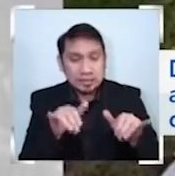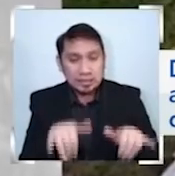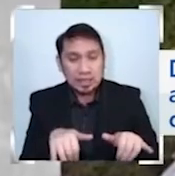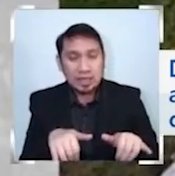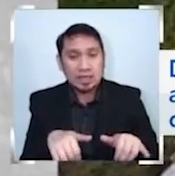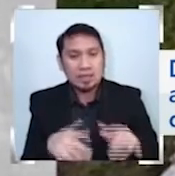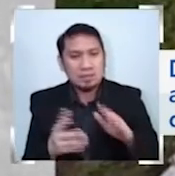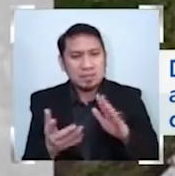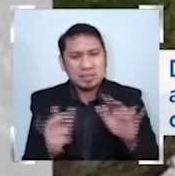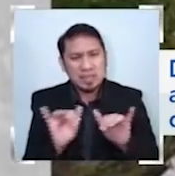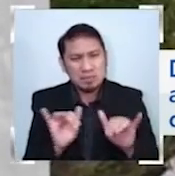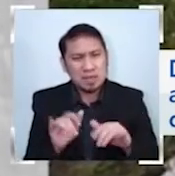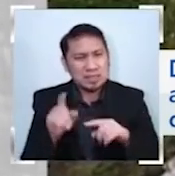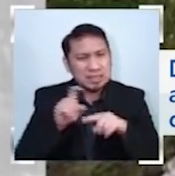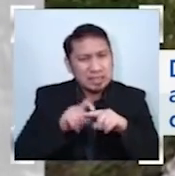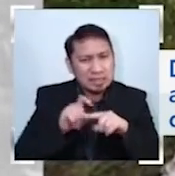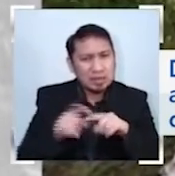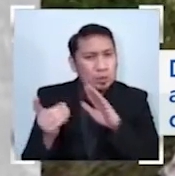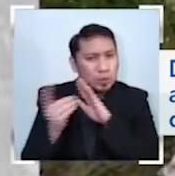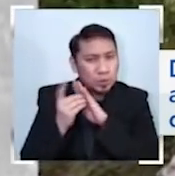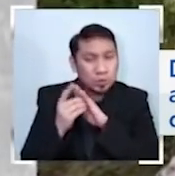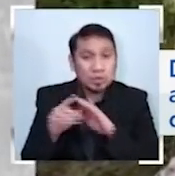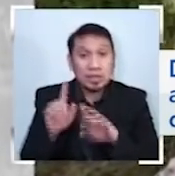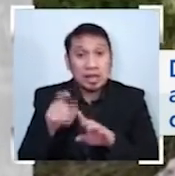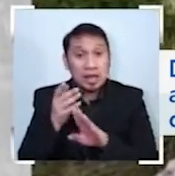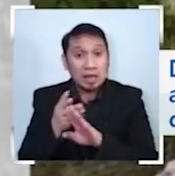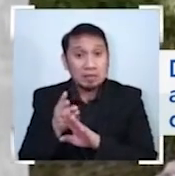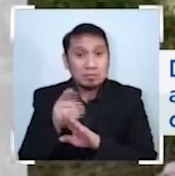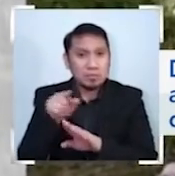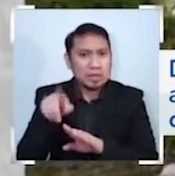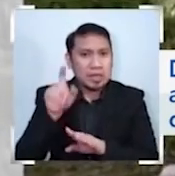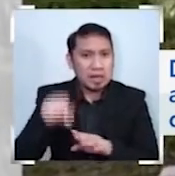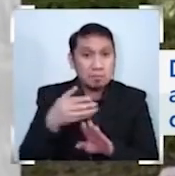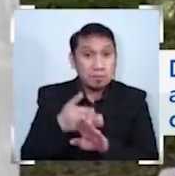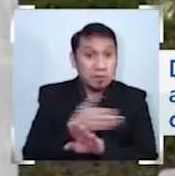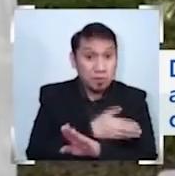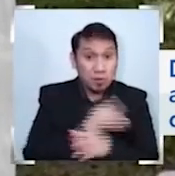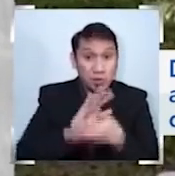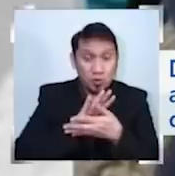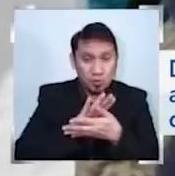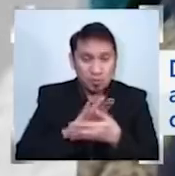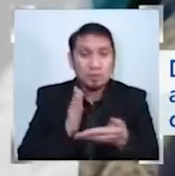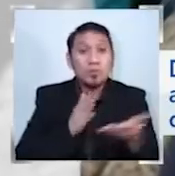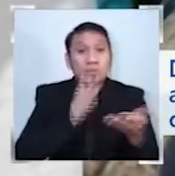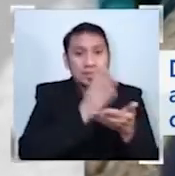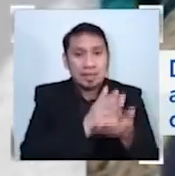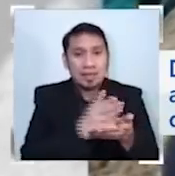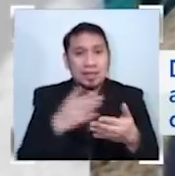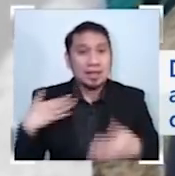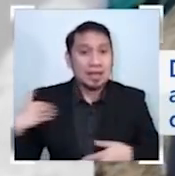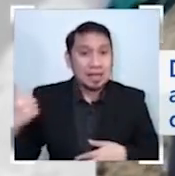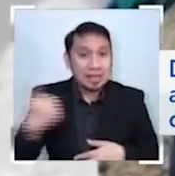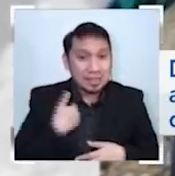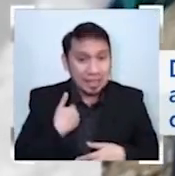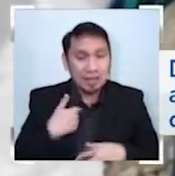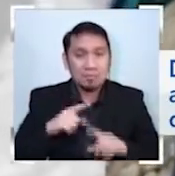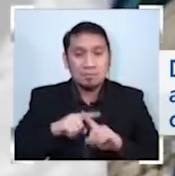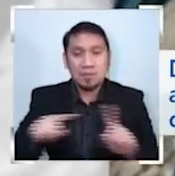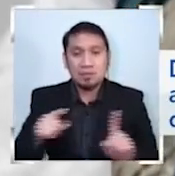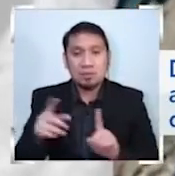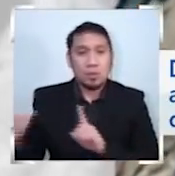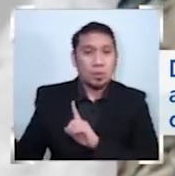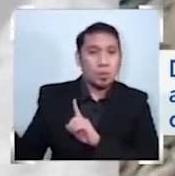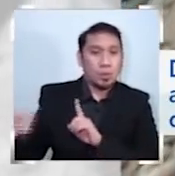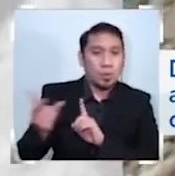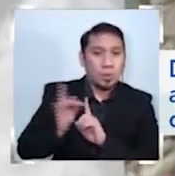Bago nagka-COVID, dilipad na dapat patungong Canada si Rose matapos matanggap sa trabaho doon. Pero nahawa siya sa isang kasamang